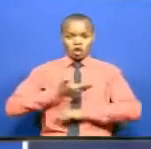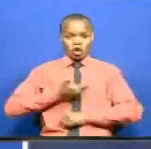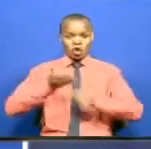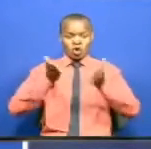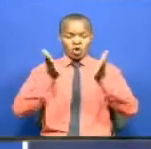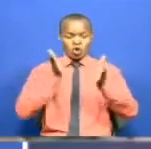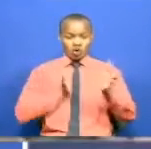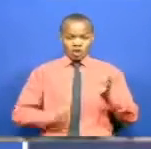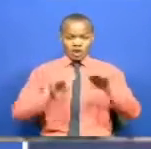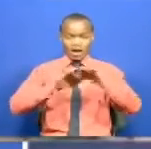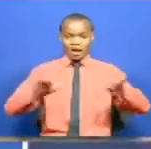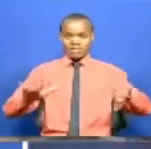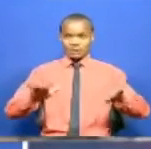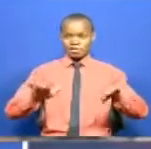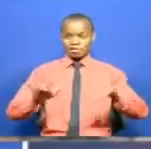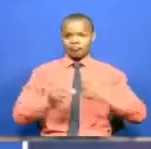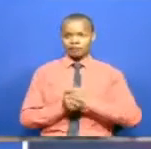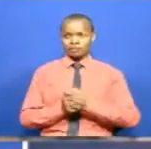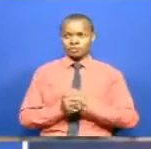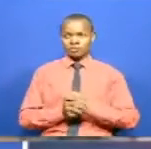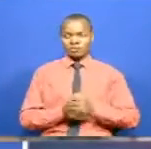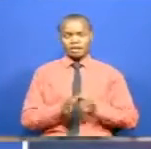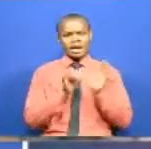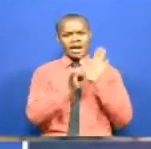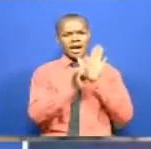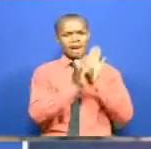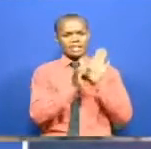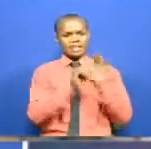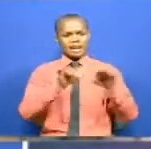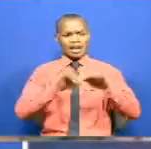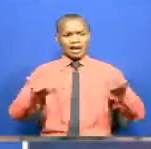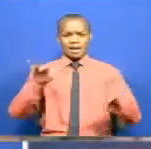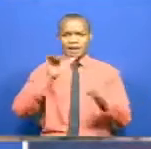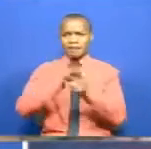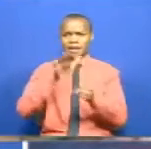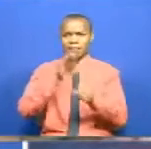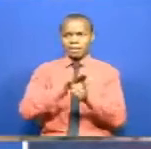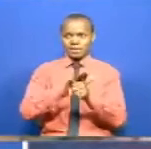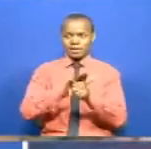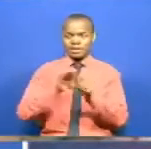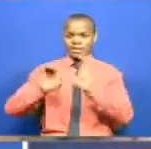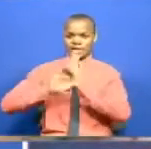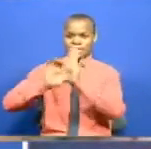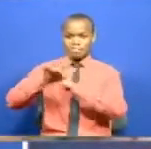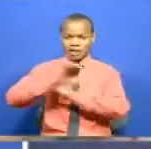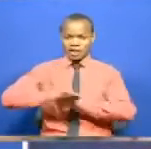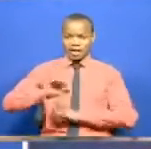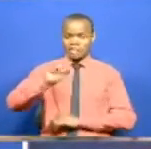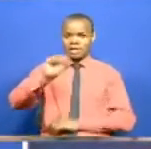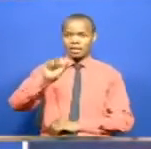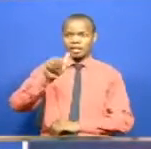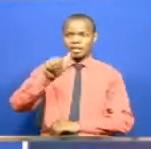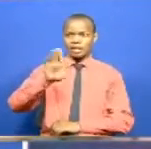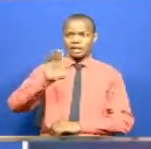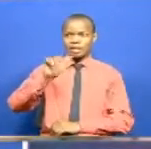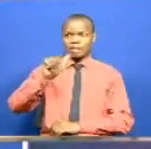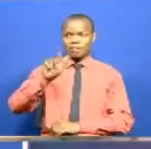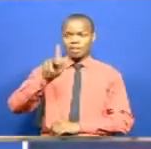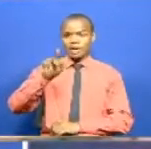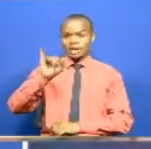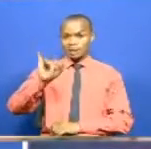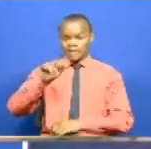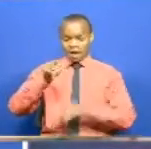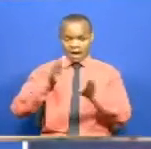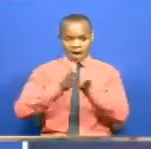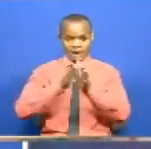the matter. Identify ardhi nyingi, moja wapo ikiwa eneo hili la Sabaki, na tukaweka timelines